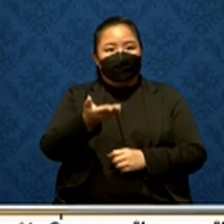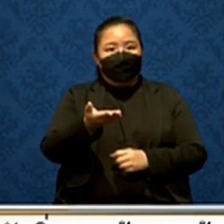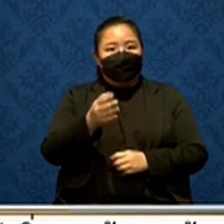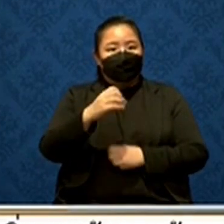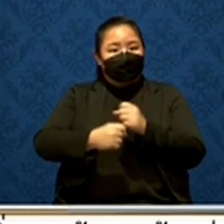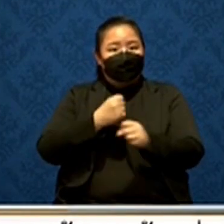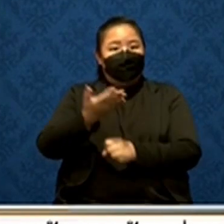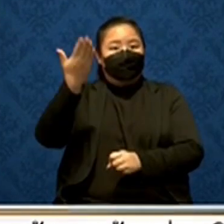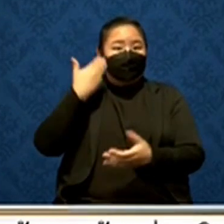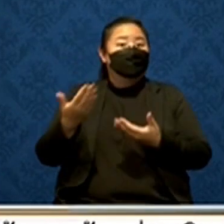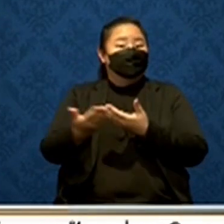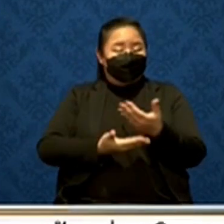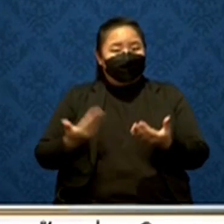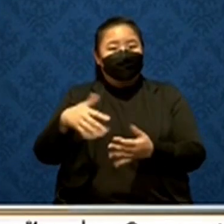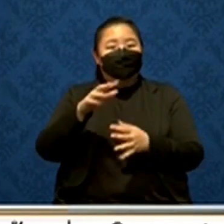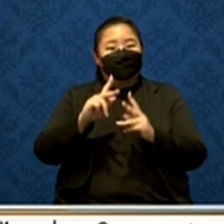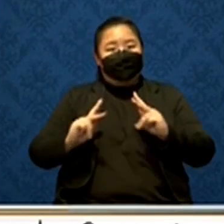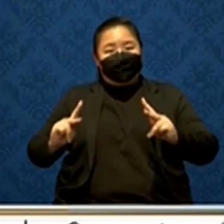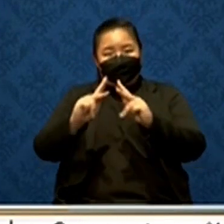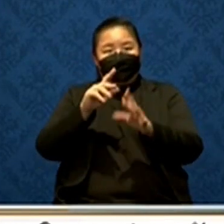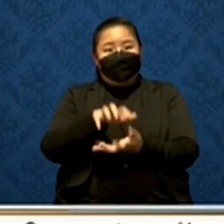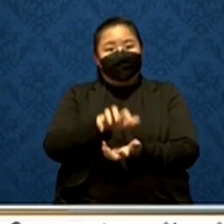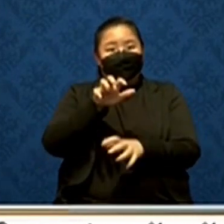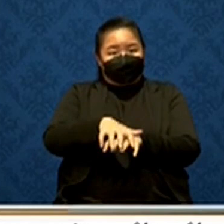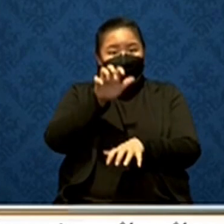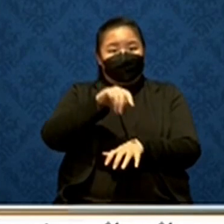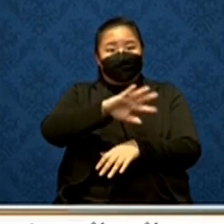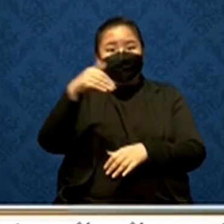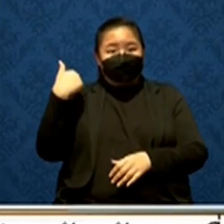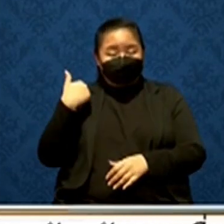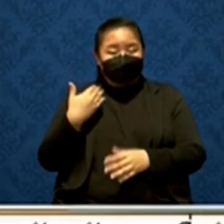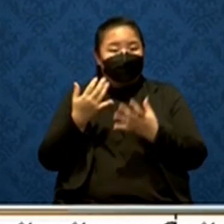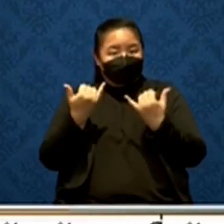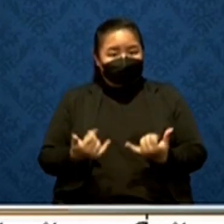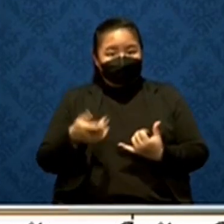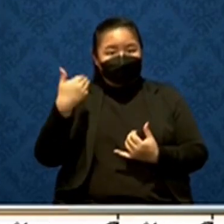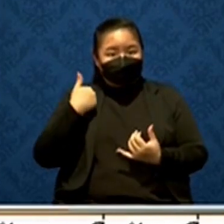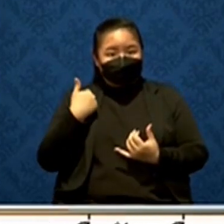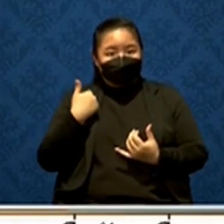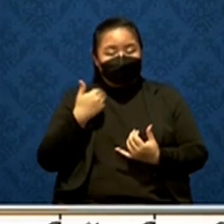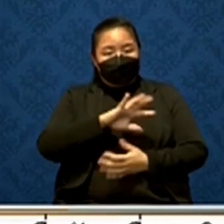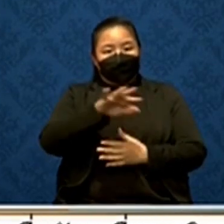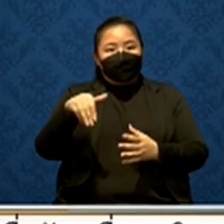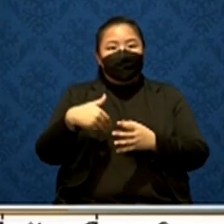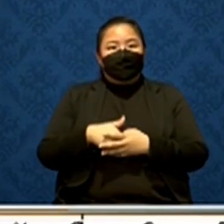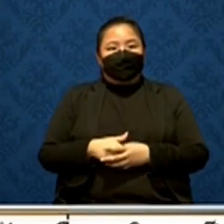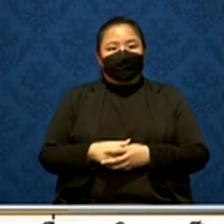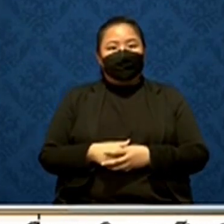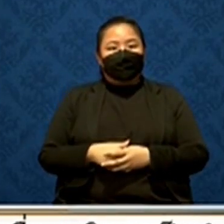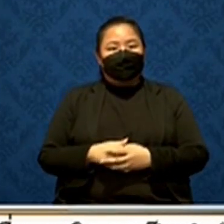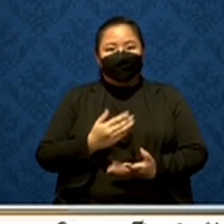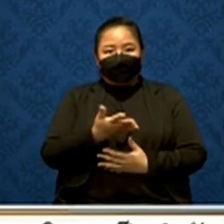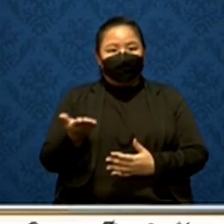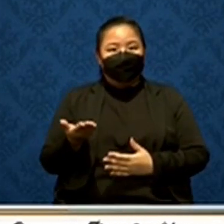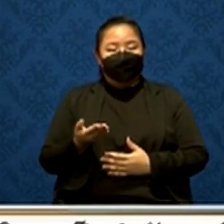ฟีที่แล้ว อภิภายกัทรวกลาโหมมีขอมูลแบน แบบน แบนี้รอนี้ก็เลยตี คว้ ภาพ วาด ๆ เงา ๆ